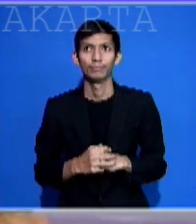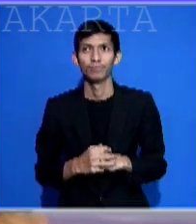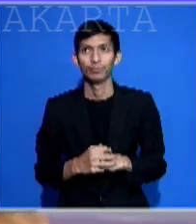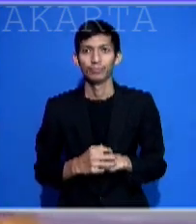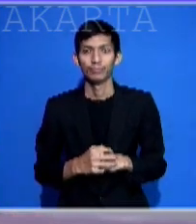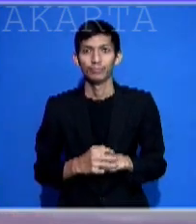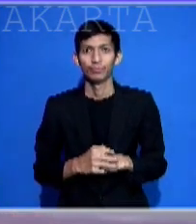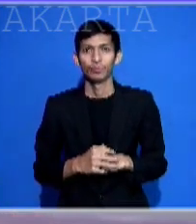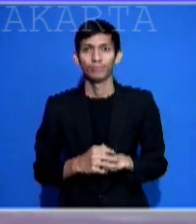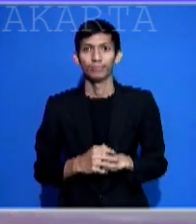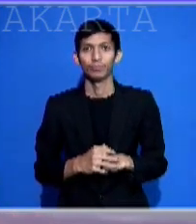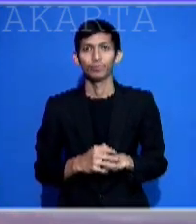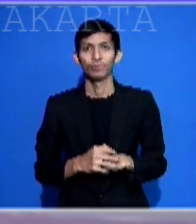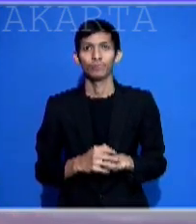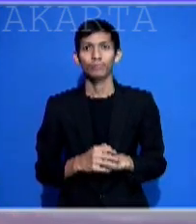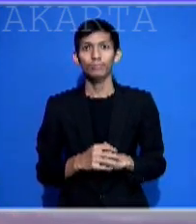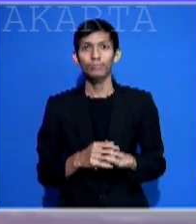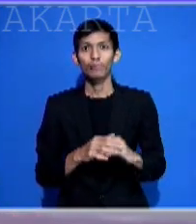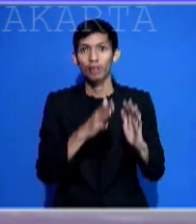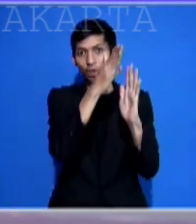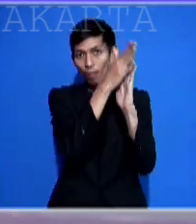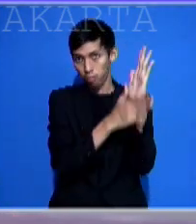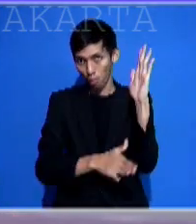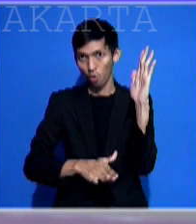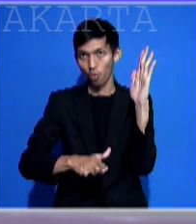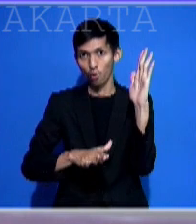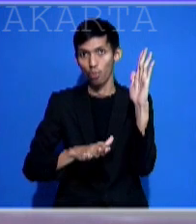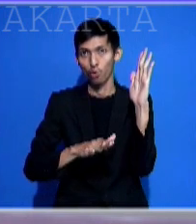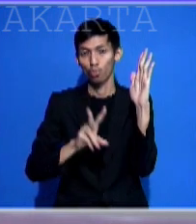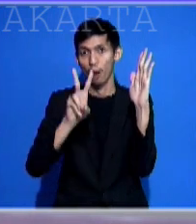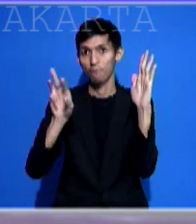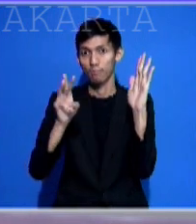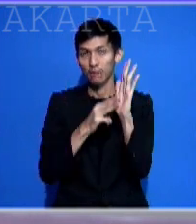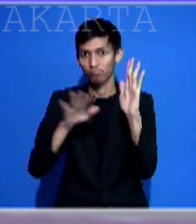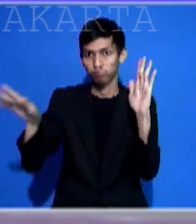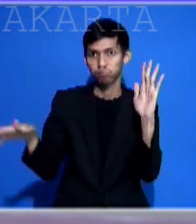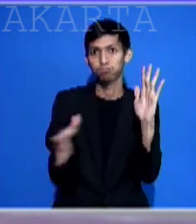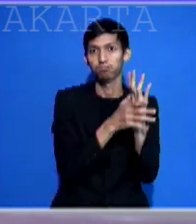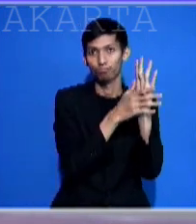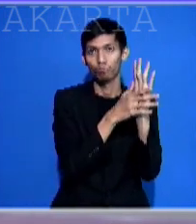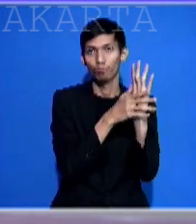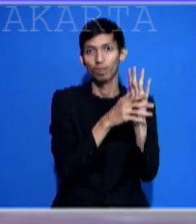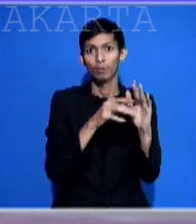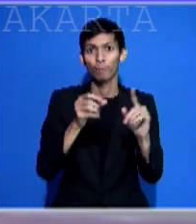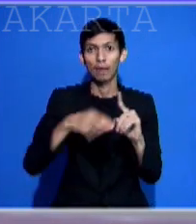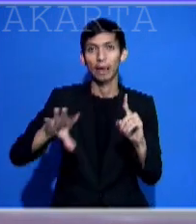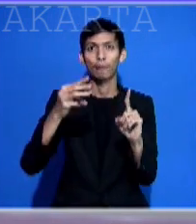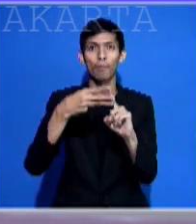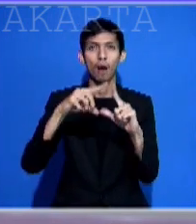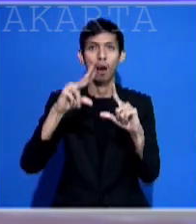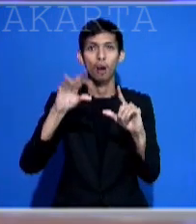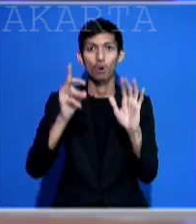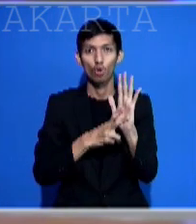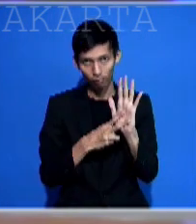akibat dihantam ombak besar tanggul sepanjang 20 meter di Pantai Baron, Kabupaten Gunung Kidul, Daerah Istimewa, Yogyakarta,